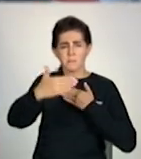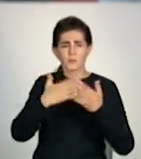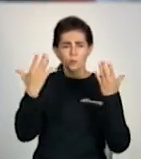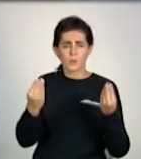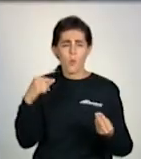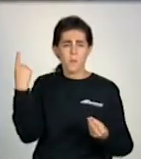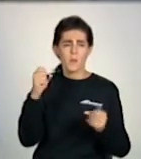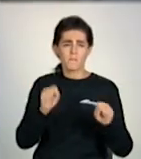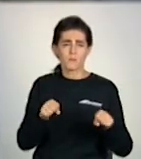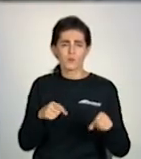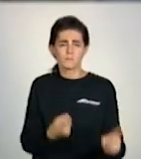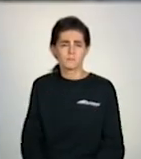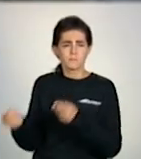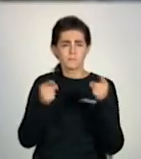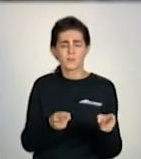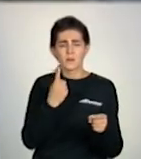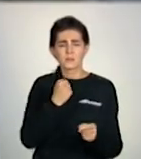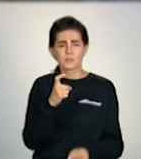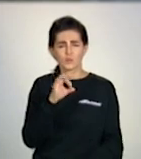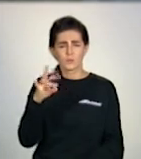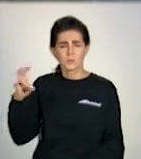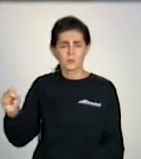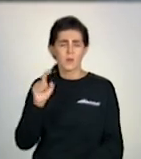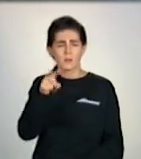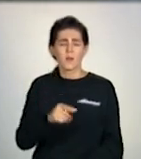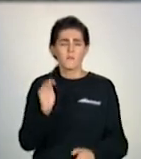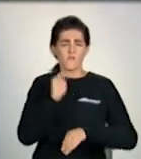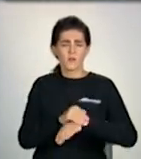область може перейти у червону зону. Там зафіксували